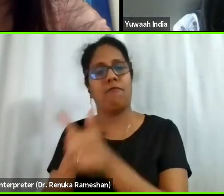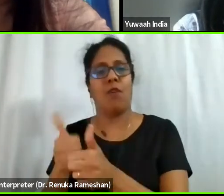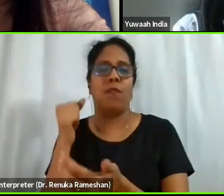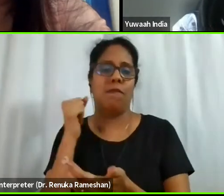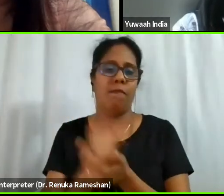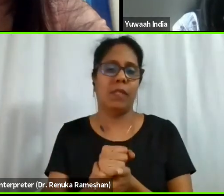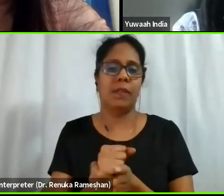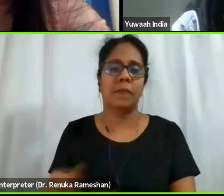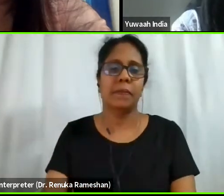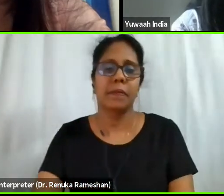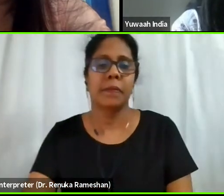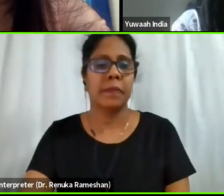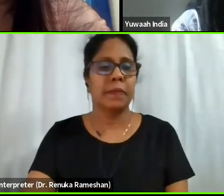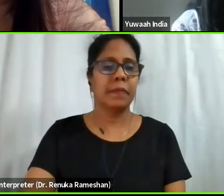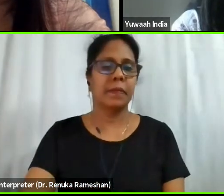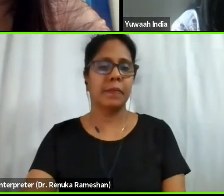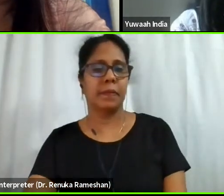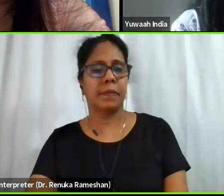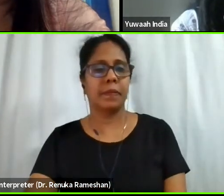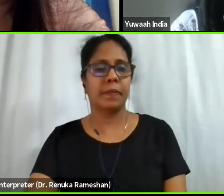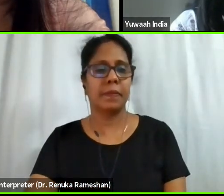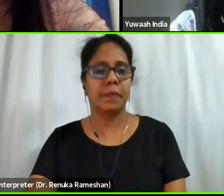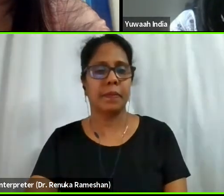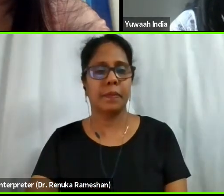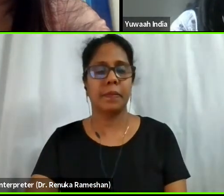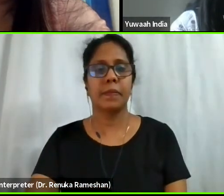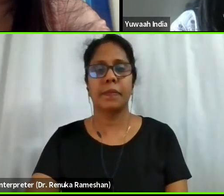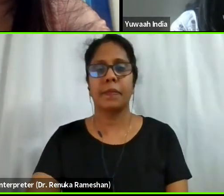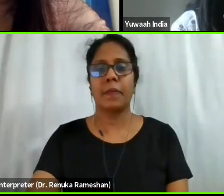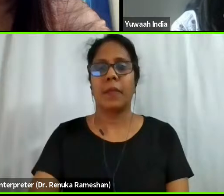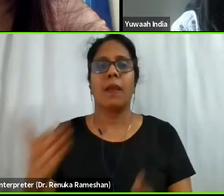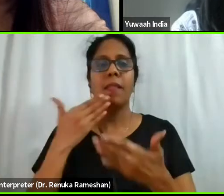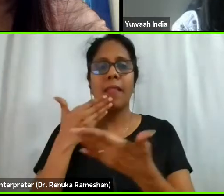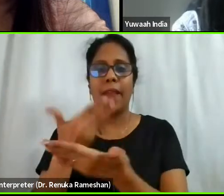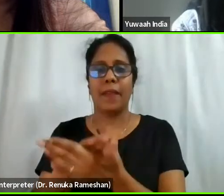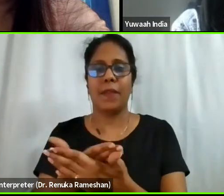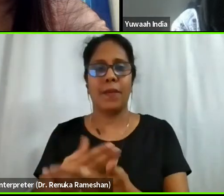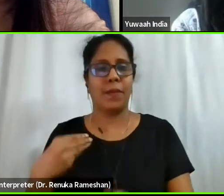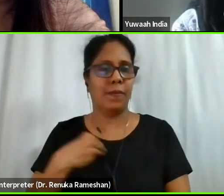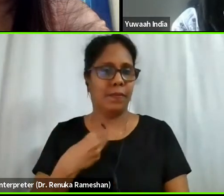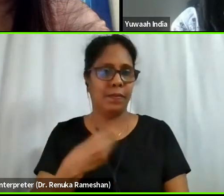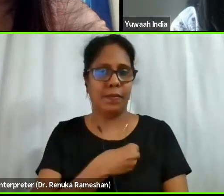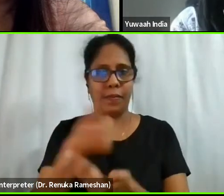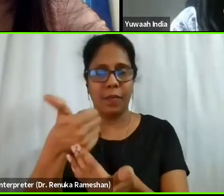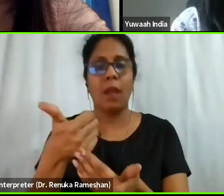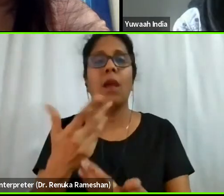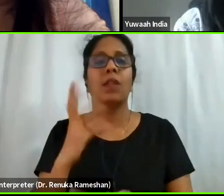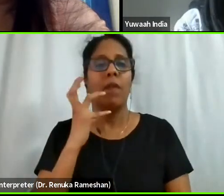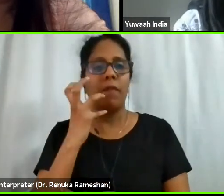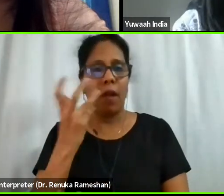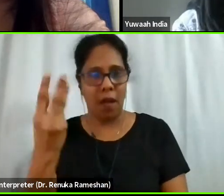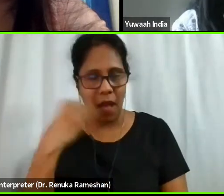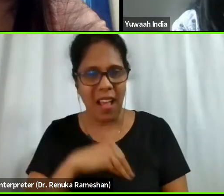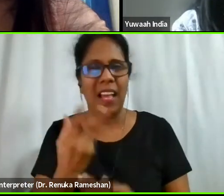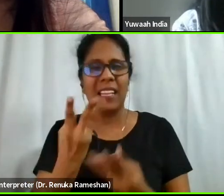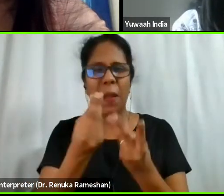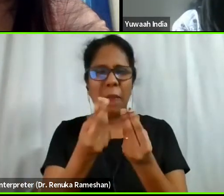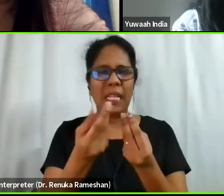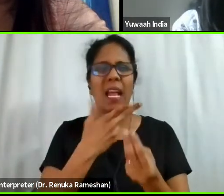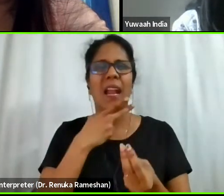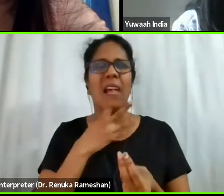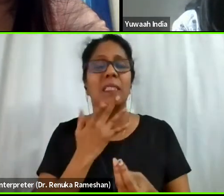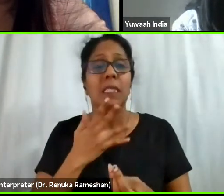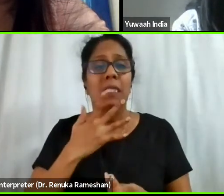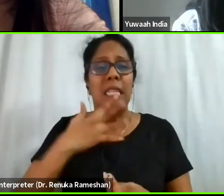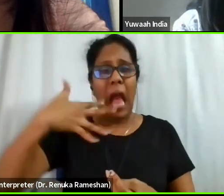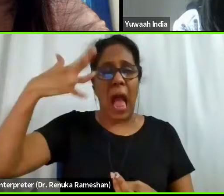थैंक यू। थैंक यू डॉक्टर जयंती। तो बहुत सारे फल खाने हैं, कम तेल और कम मसाला का खाना, जितना